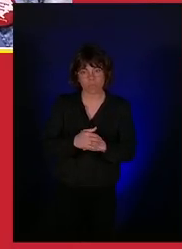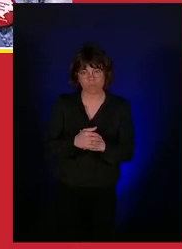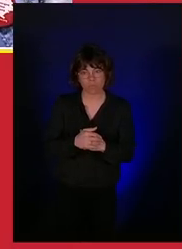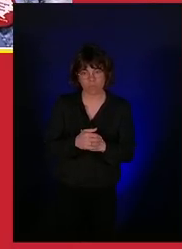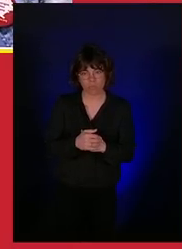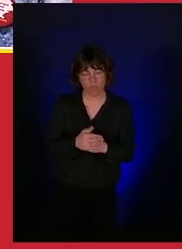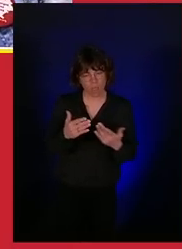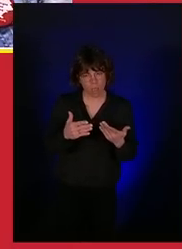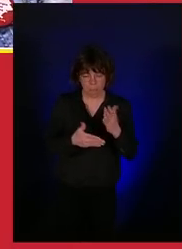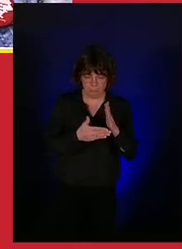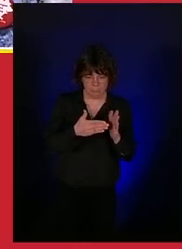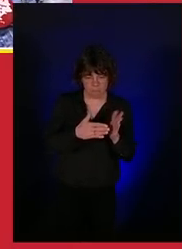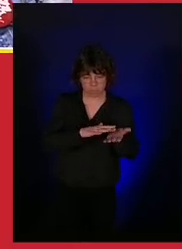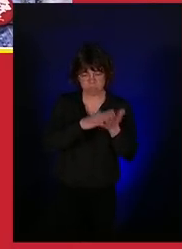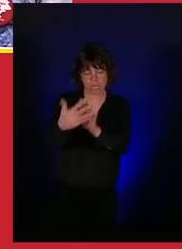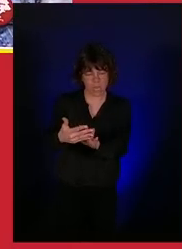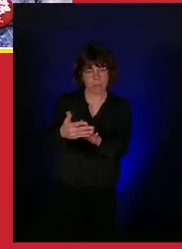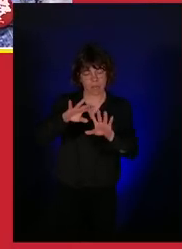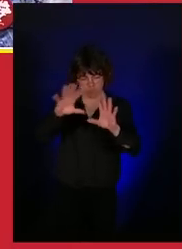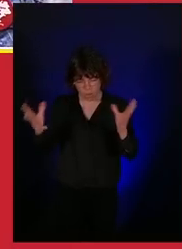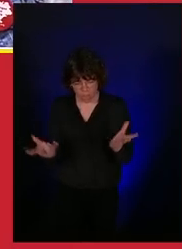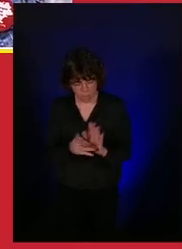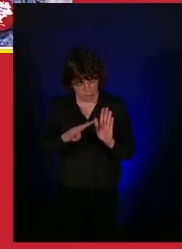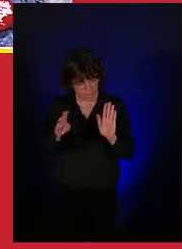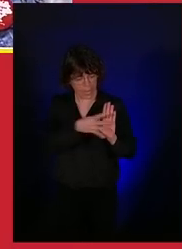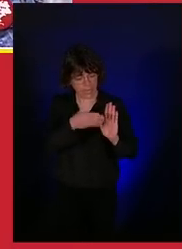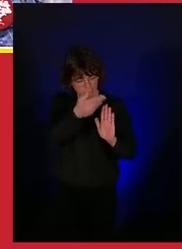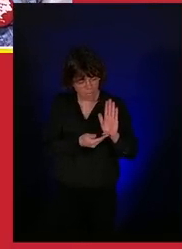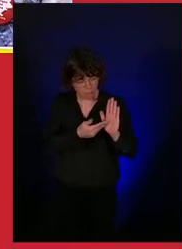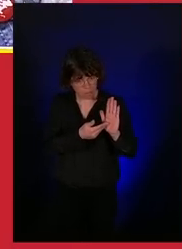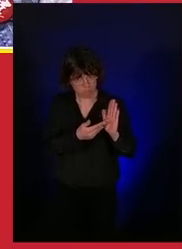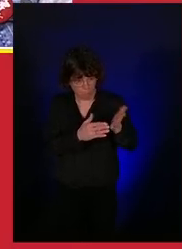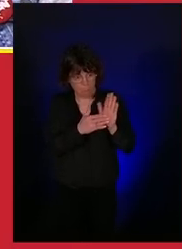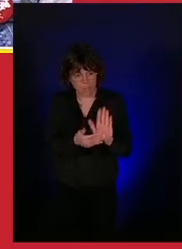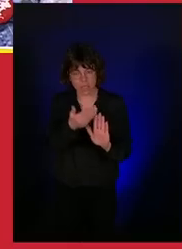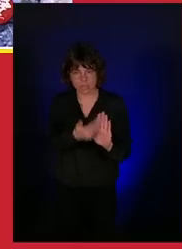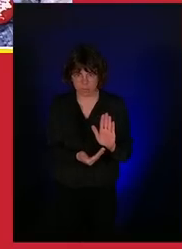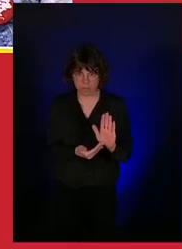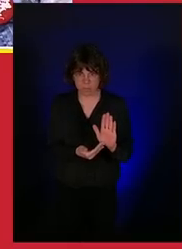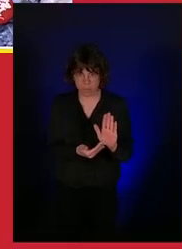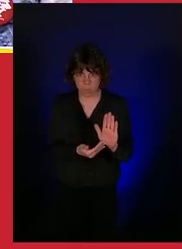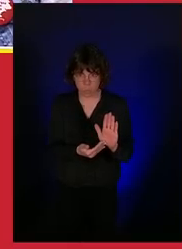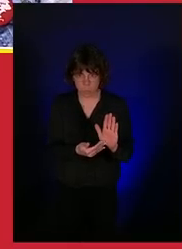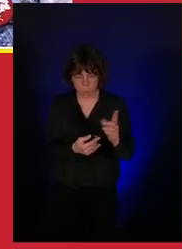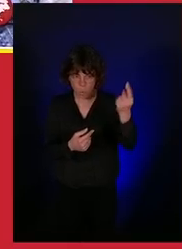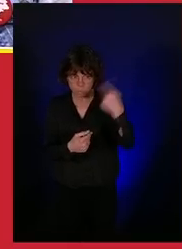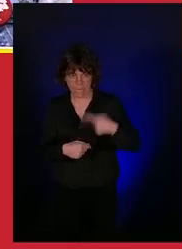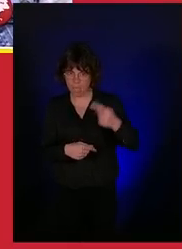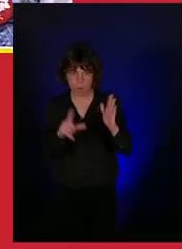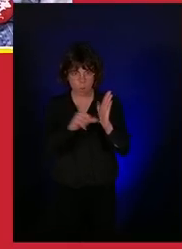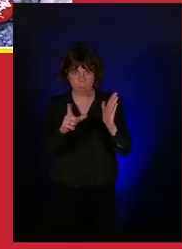à améliorer le respect de l'ensemble des critères de représentativité qui nous est imposé par la loi d'août